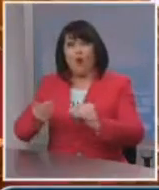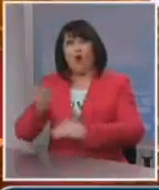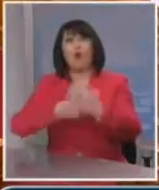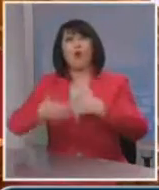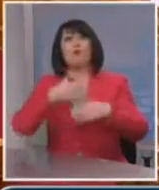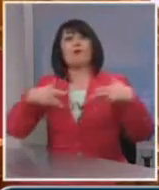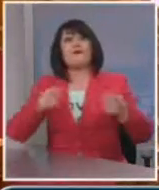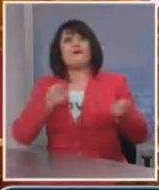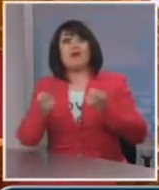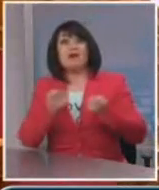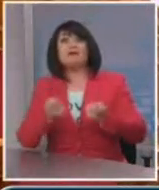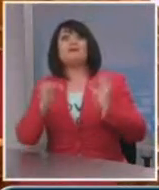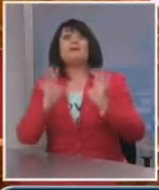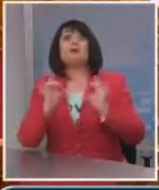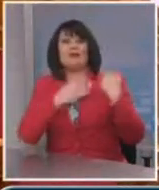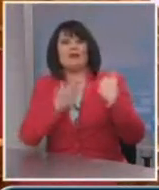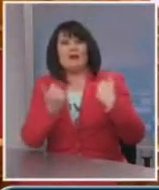Δεν υπάρχουν ευθύνες για το πώς